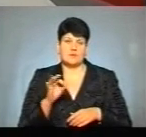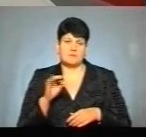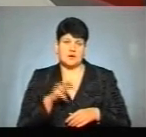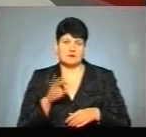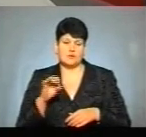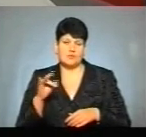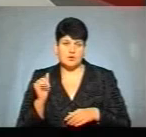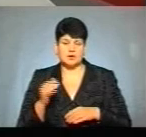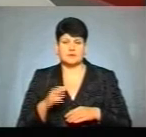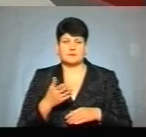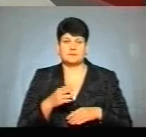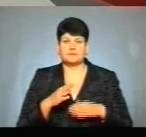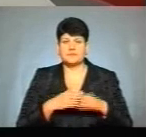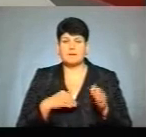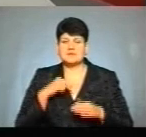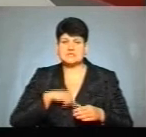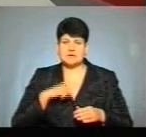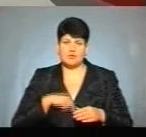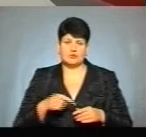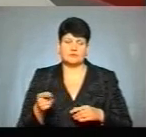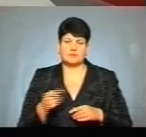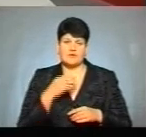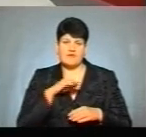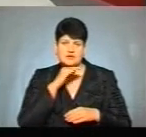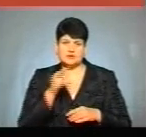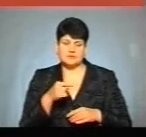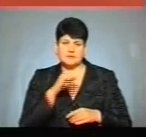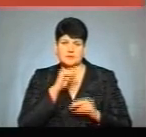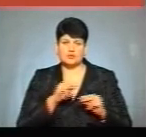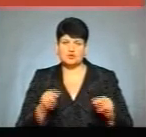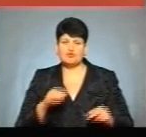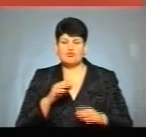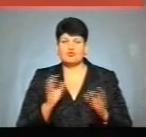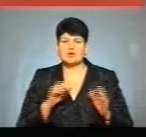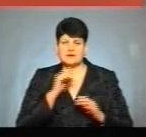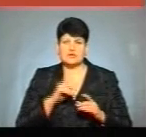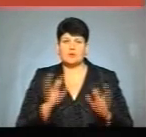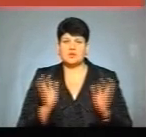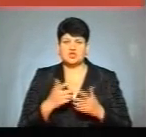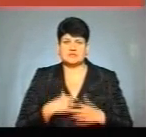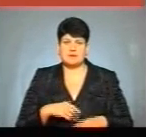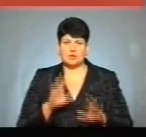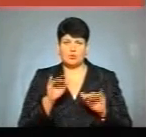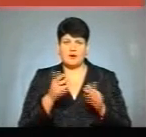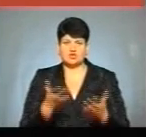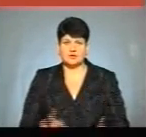доктор психологічних наук, професор Тернопільського національного педагогічного університету. Бережіть себе, до побачення.